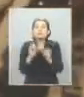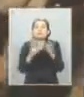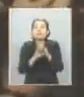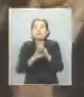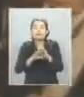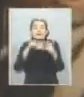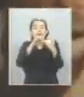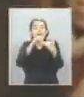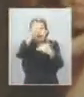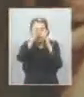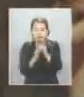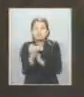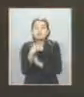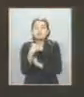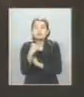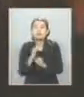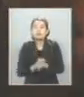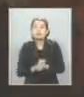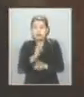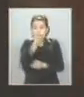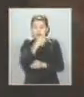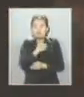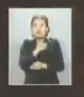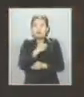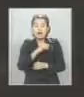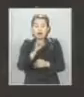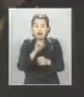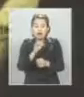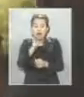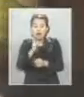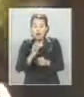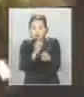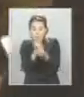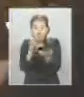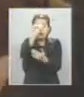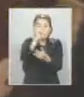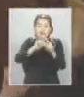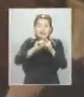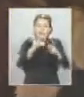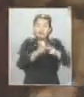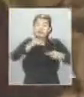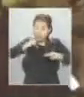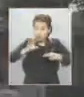ประมาณ10รายส่วนผู้ที่ต้องการติดต่อตามหาญาติในญี่ปุ่นให้ระบุชื่อและที่อยู่